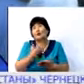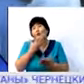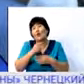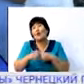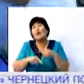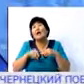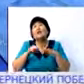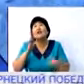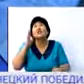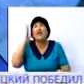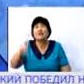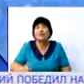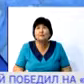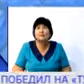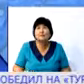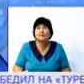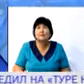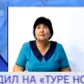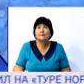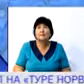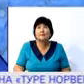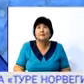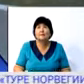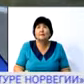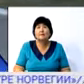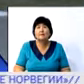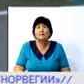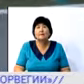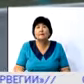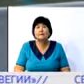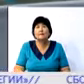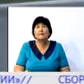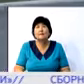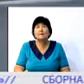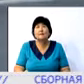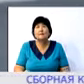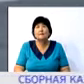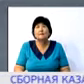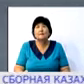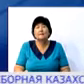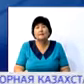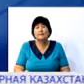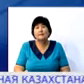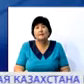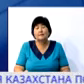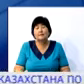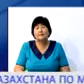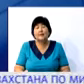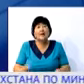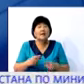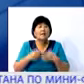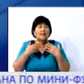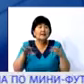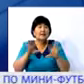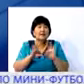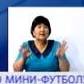продолжение. Галымжан Жумназар, Ербулат Тосункожа, Талгат Садыков, Иса Шарипов, Ханат Махамбетов, телеканал «Кызылорда». Это было